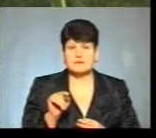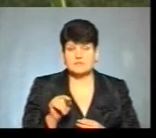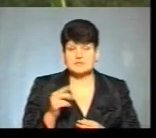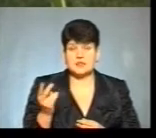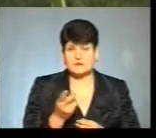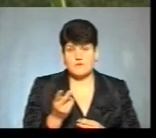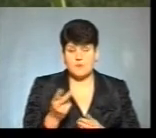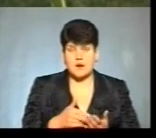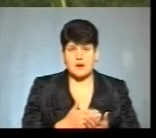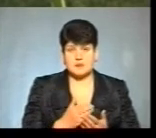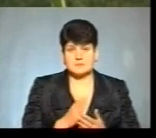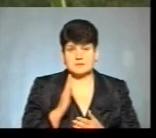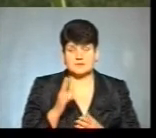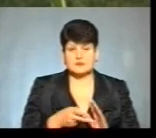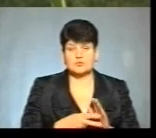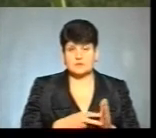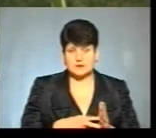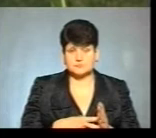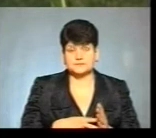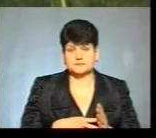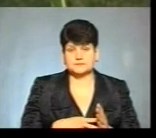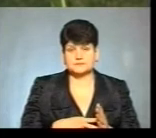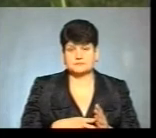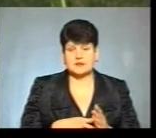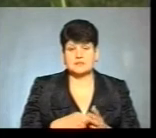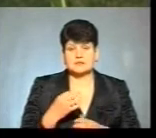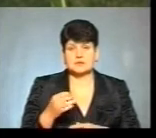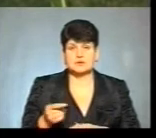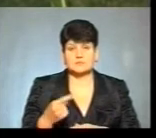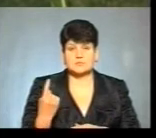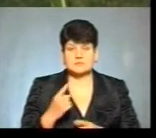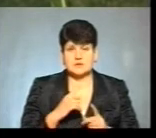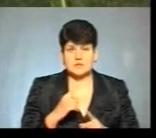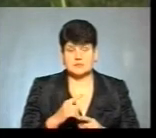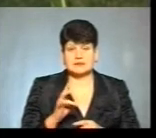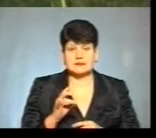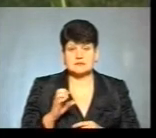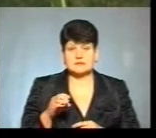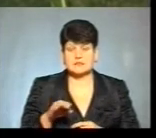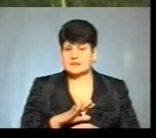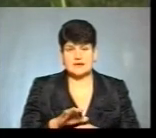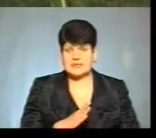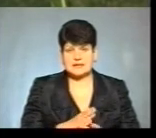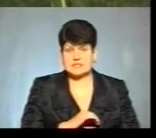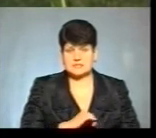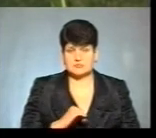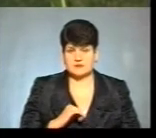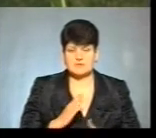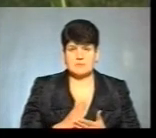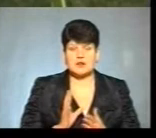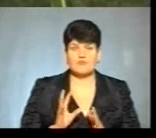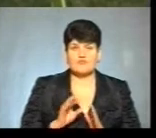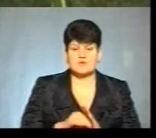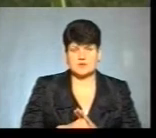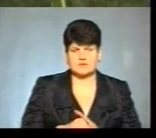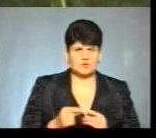двома картами перспективного плану, які оприлюднила Тернопільська обласна рада, Настасівська громада не є самостійною, тобто вона має увійти